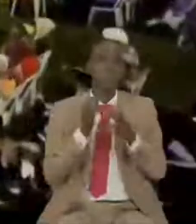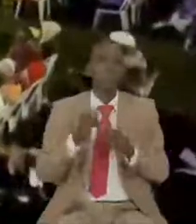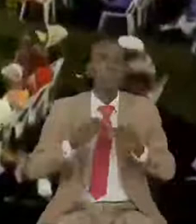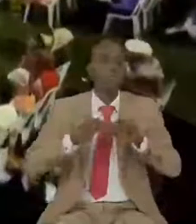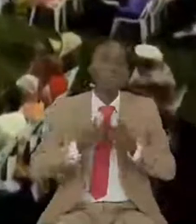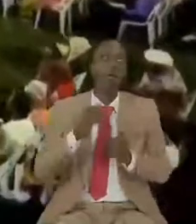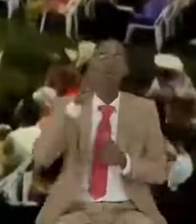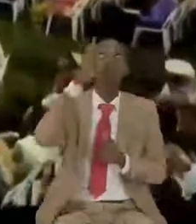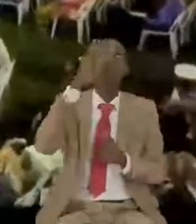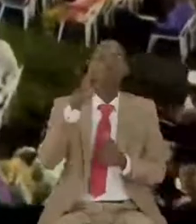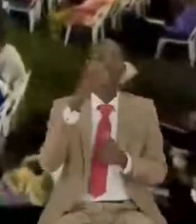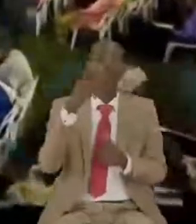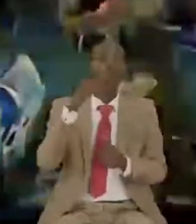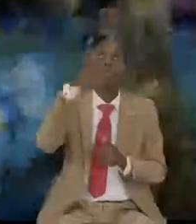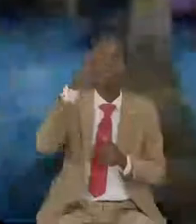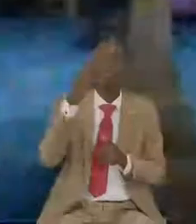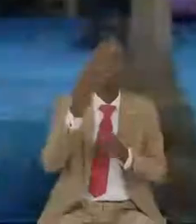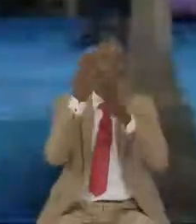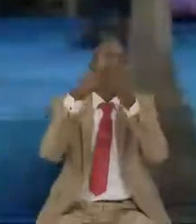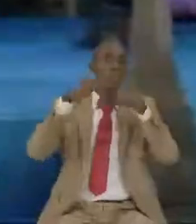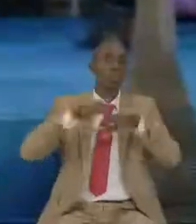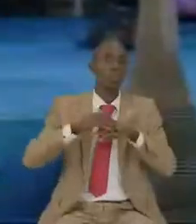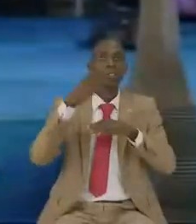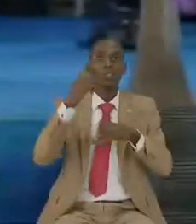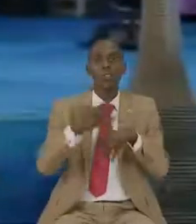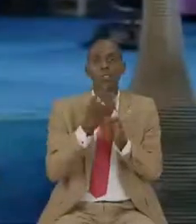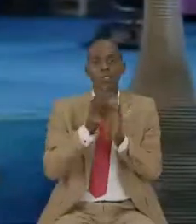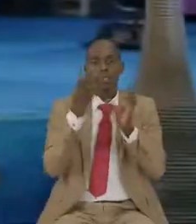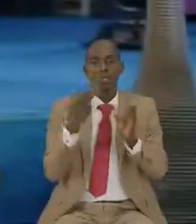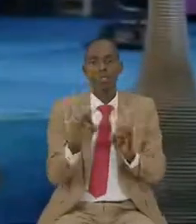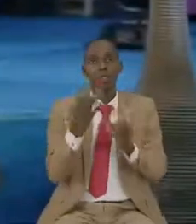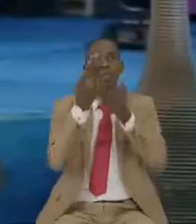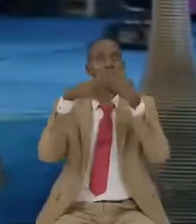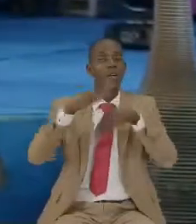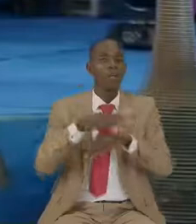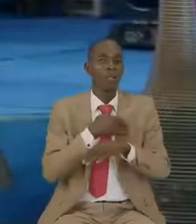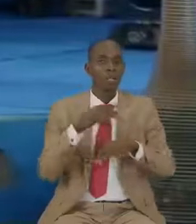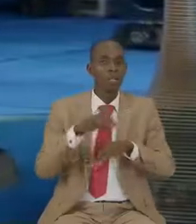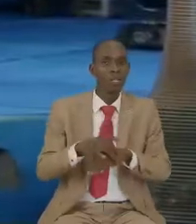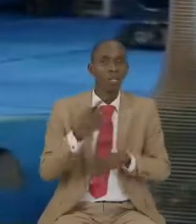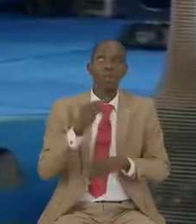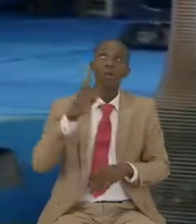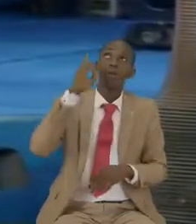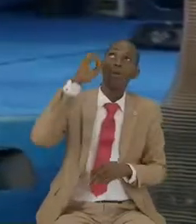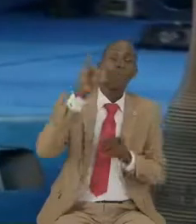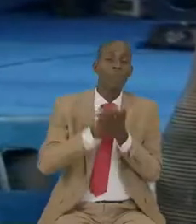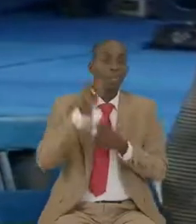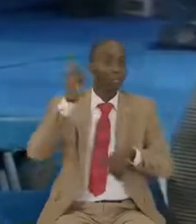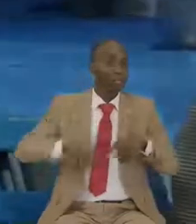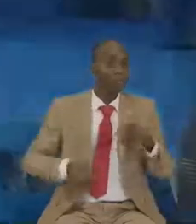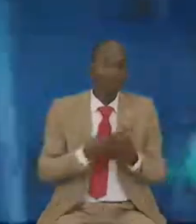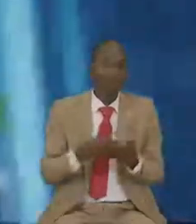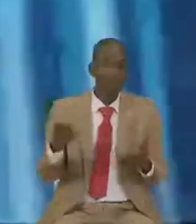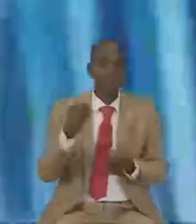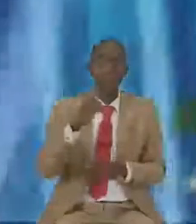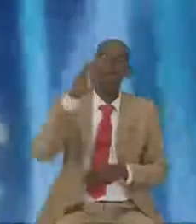soir. Et vous savez comment Dieu, le créateur du ciel et de la terre, celui qui n'échoue